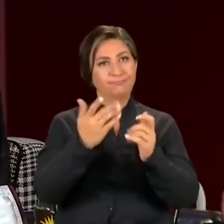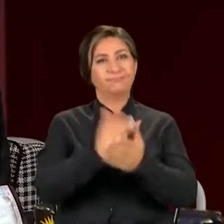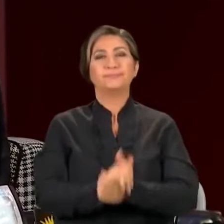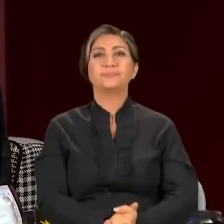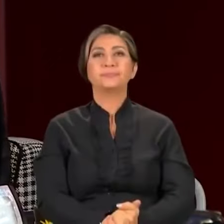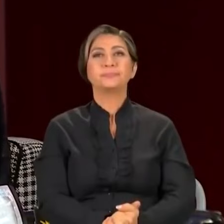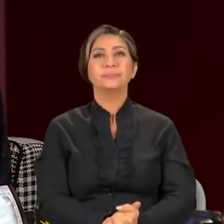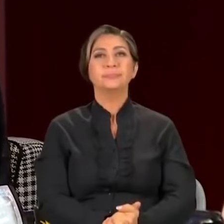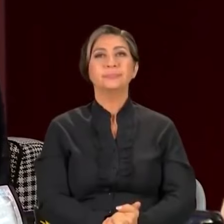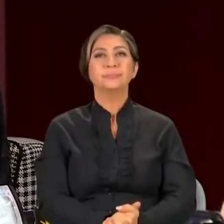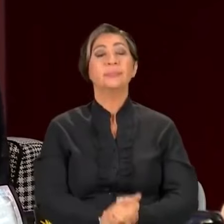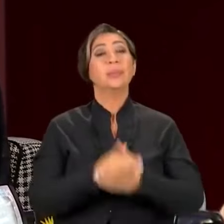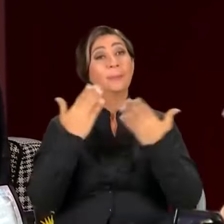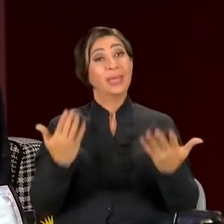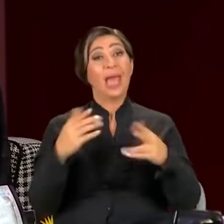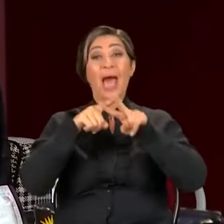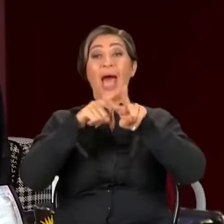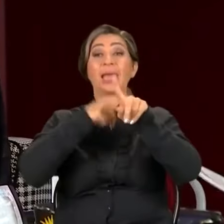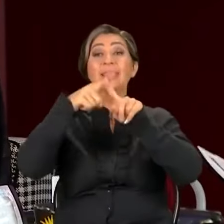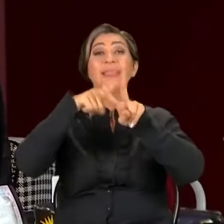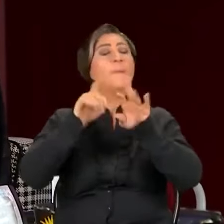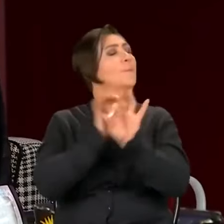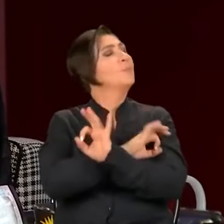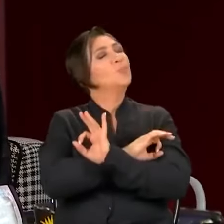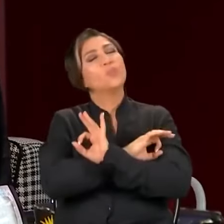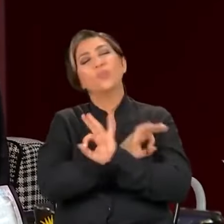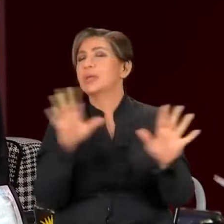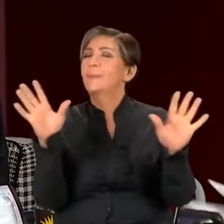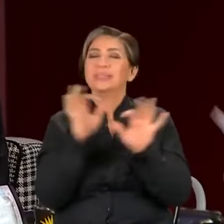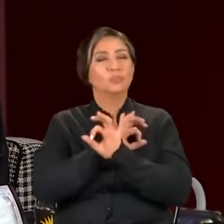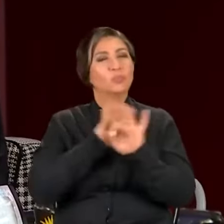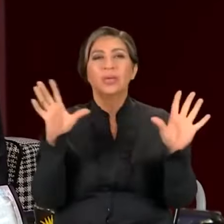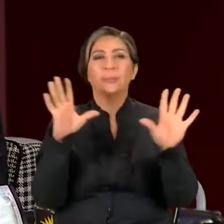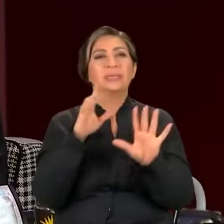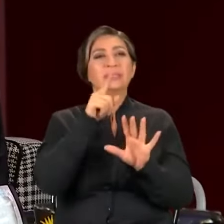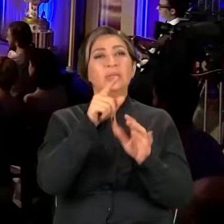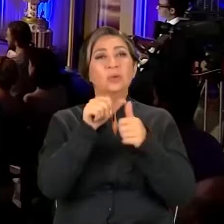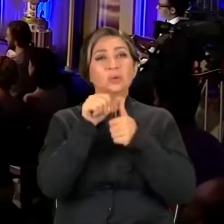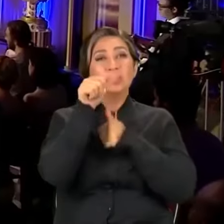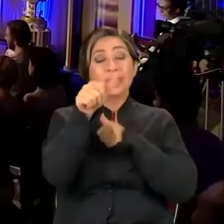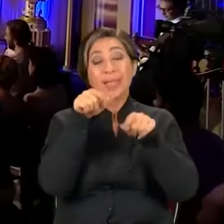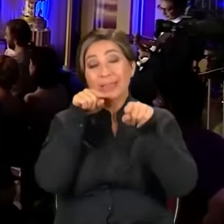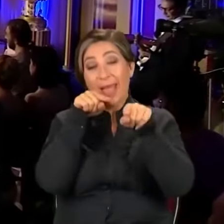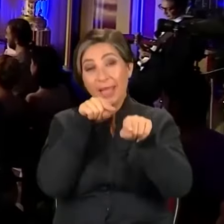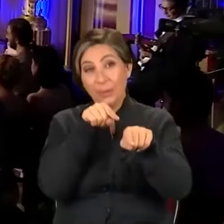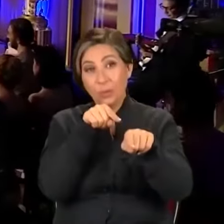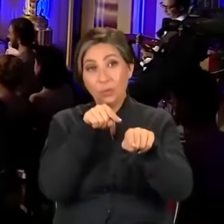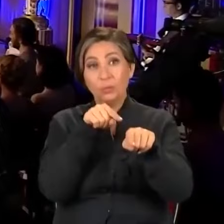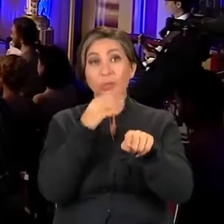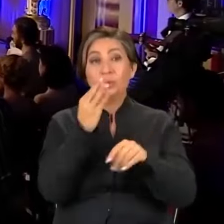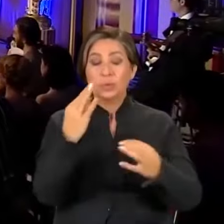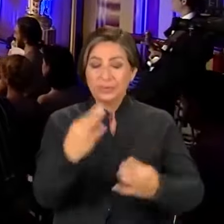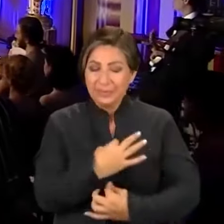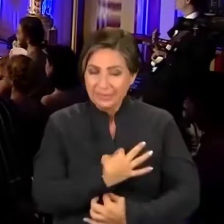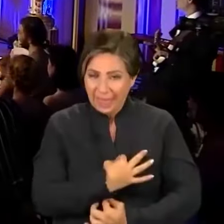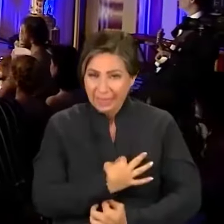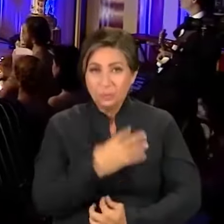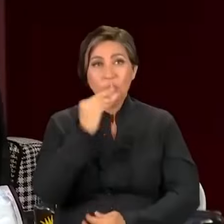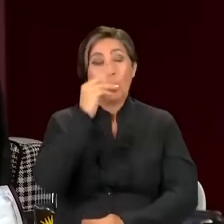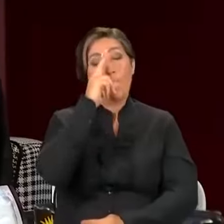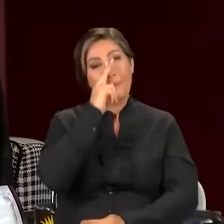olur. Pekala. Ayta, mükemmelsin, mükemmelsin, çok mükemmelsin. Seni uzaktan takip ediyordum. Çok saygı duyuyordum.